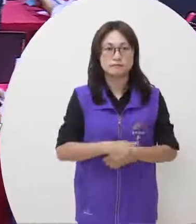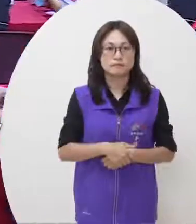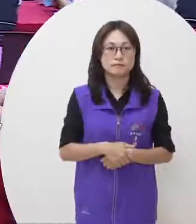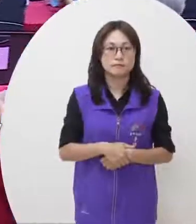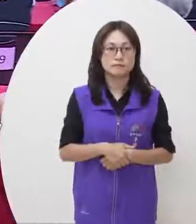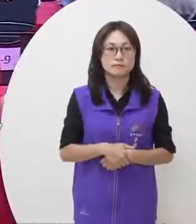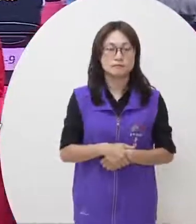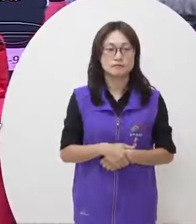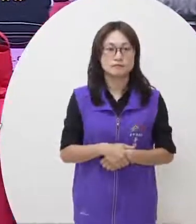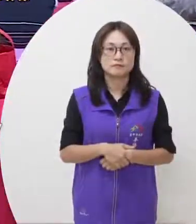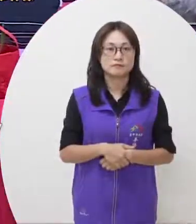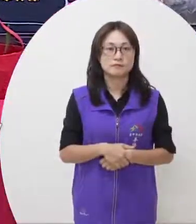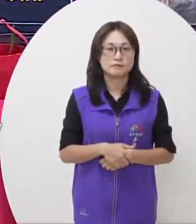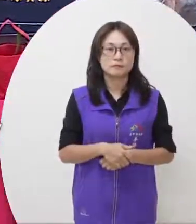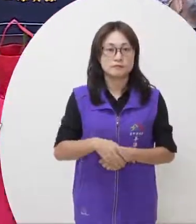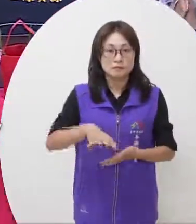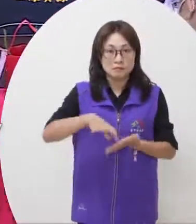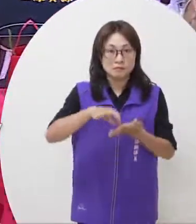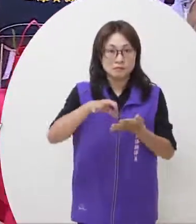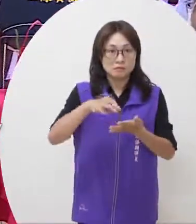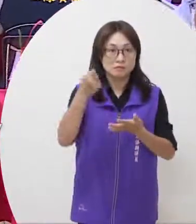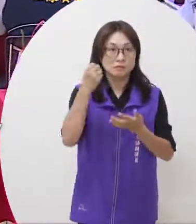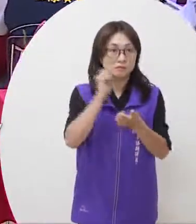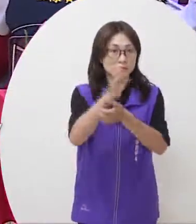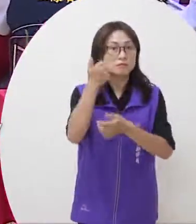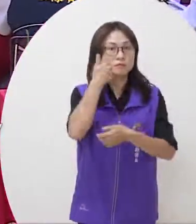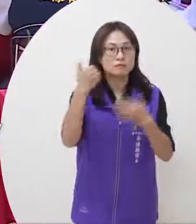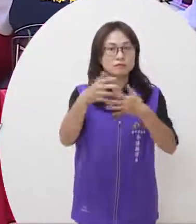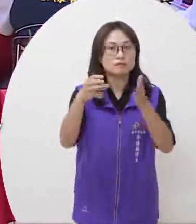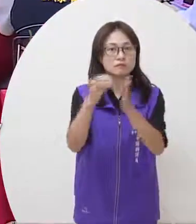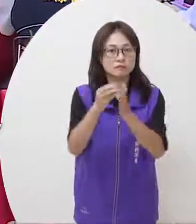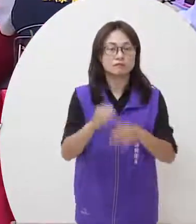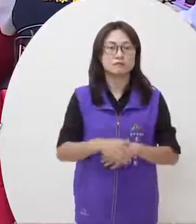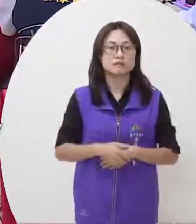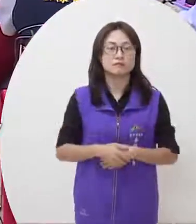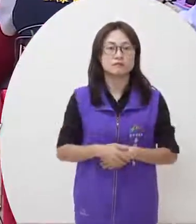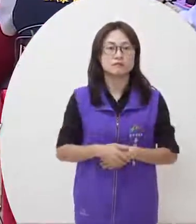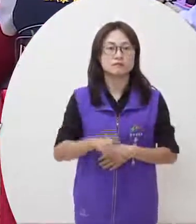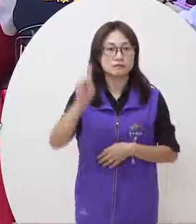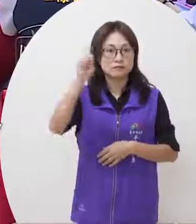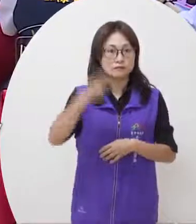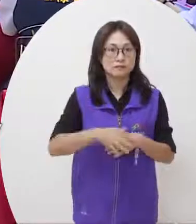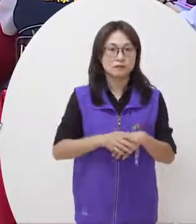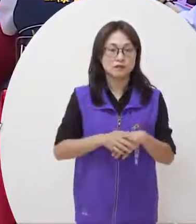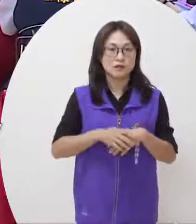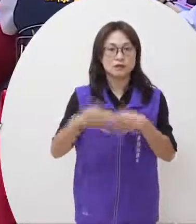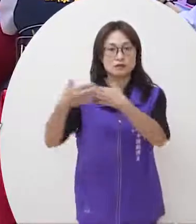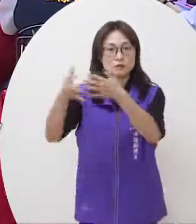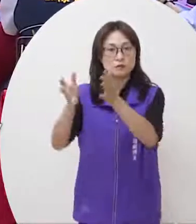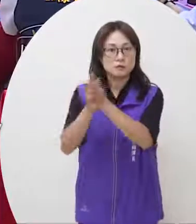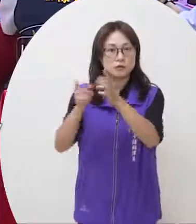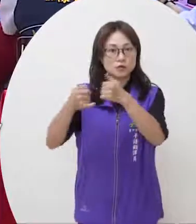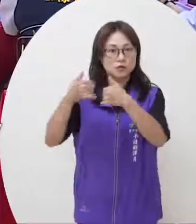电交02，提案机关交通局，案由交通部公路总局109年度补助本